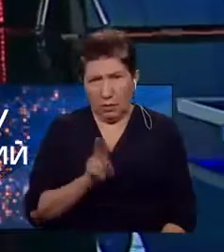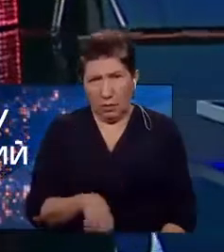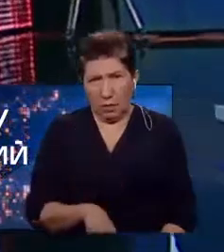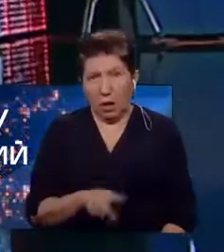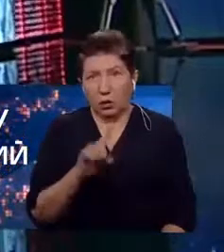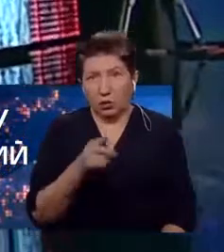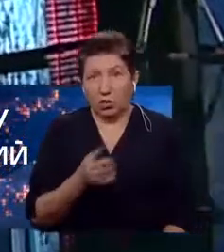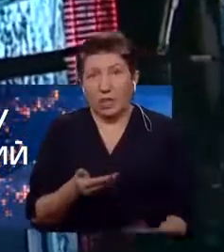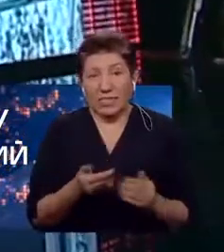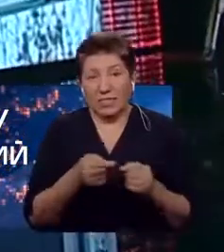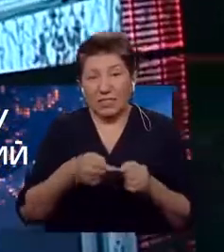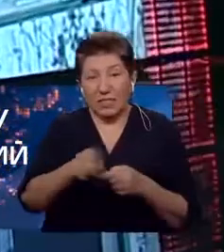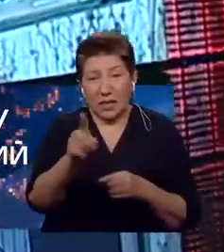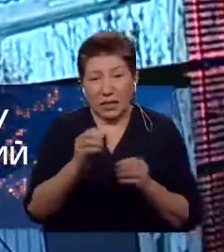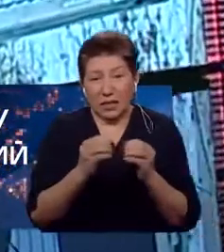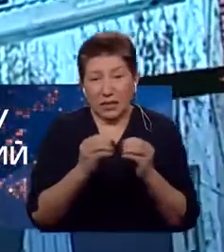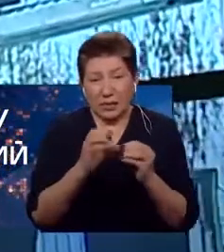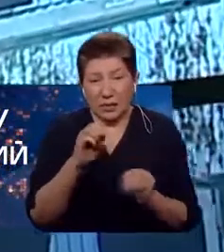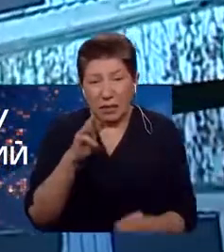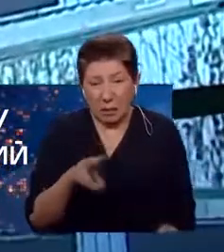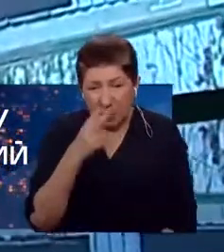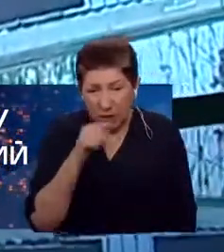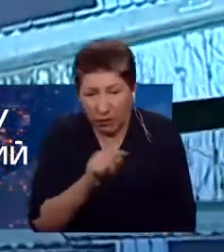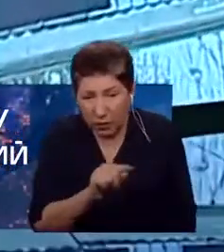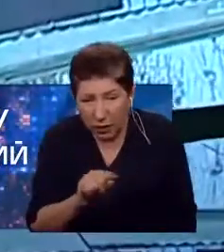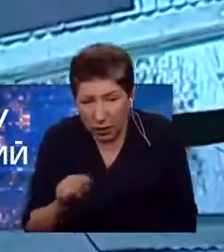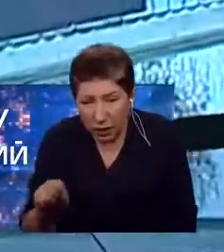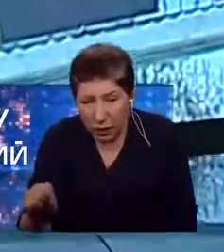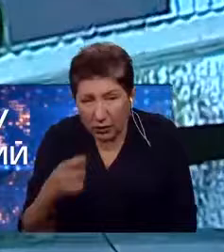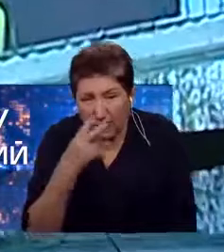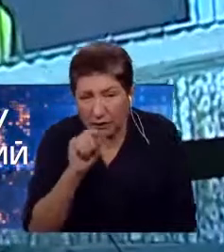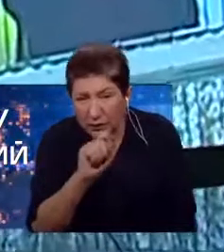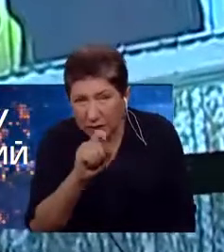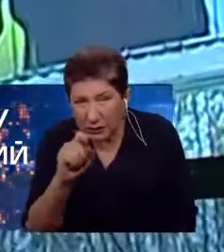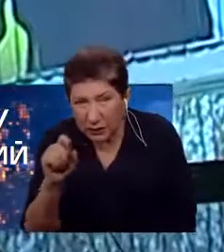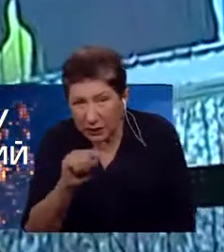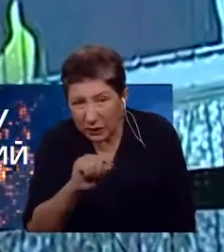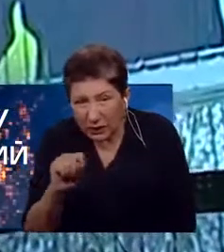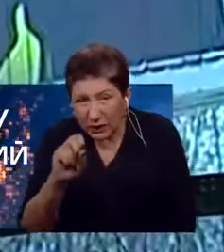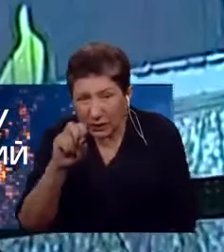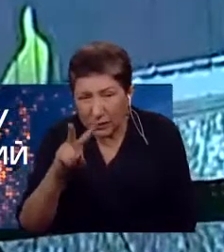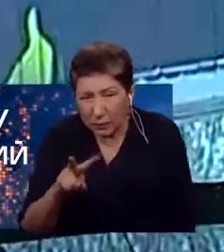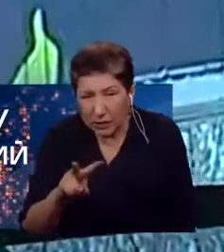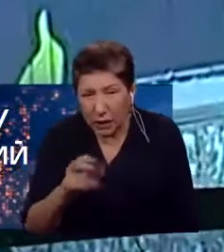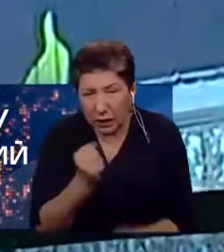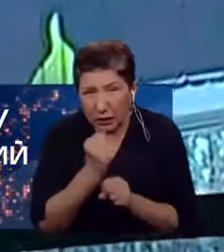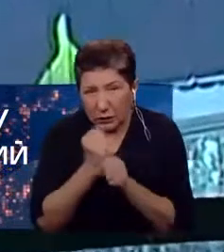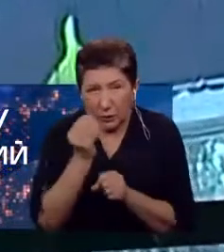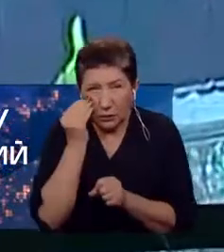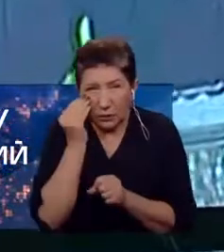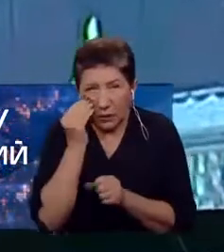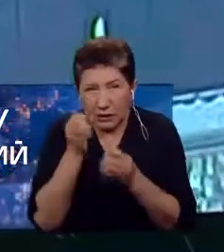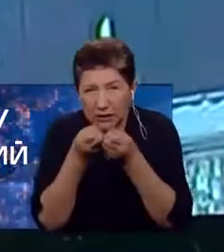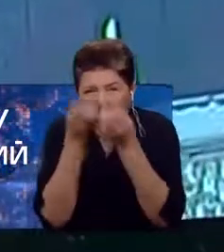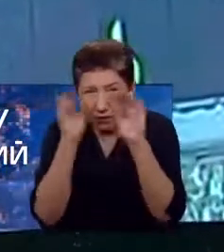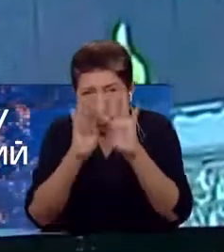тільки з відстані 10 сантиметрів можна побачити оці спеціально зроблені